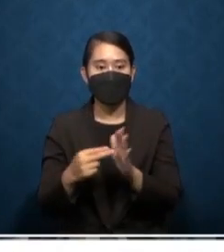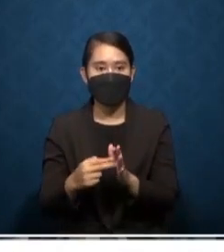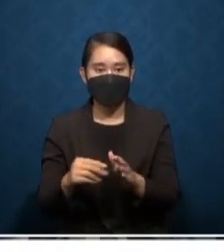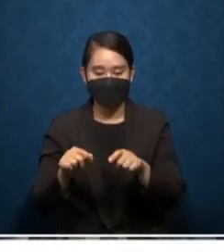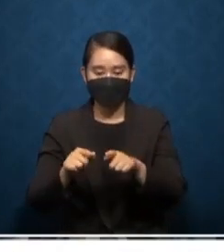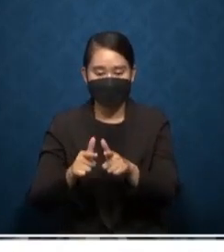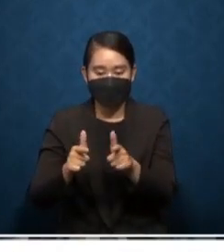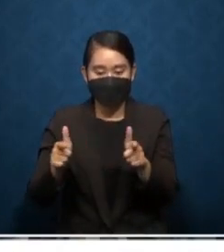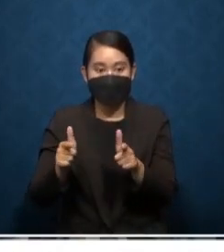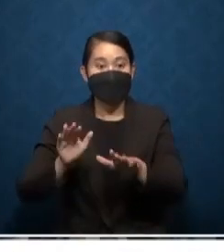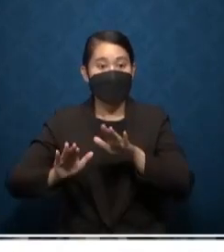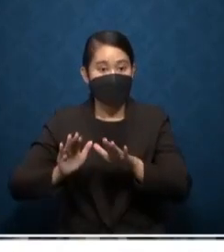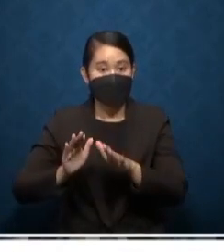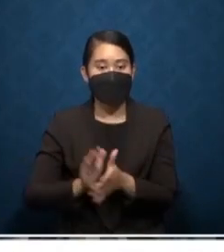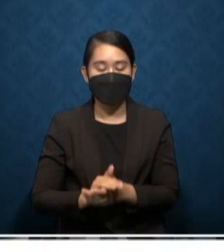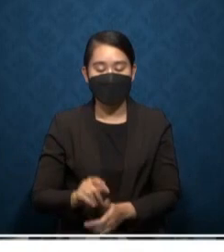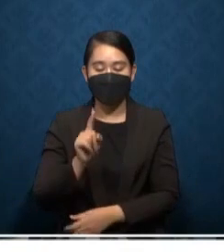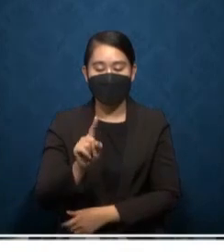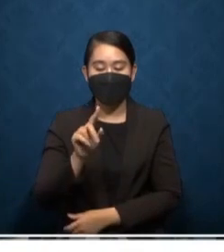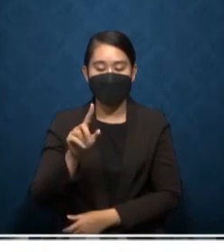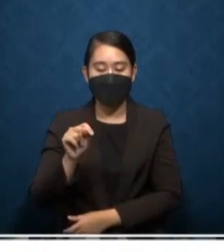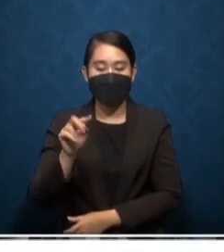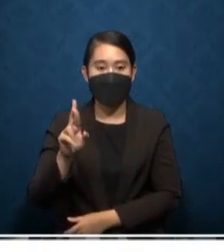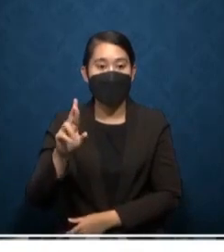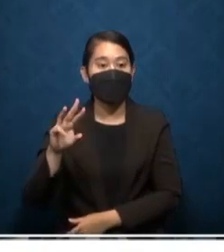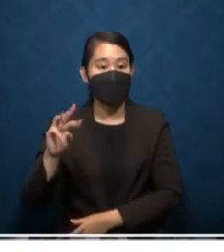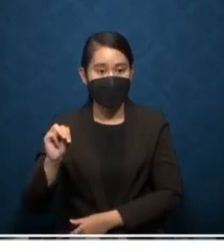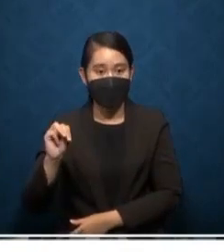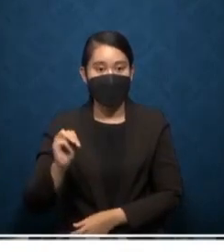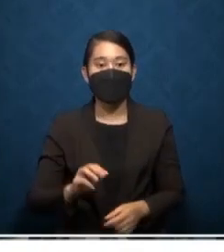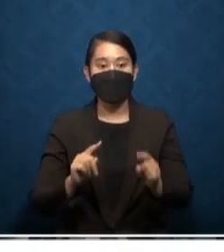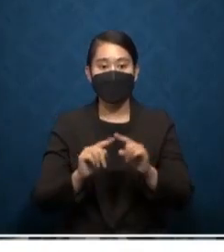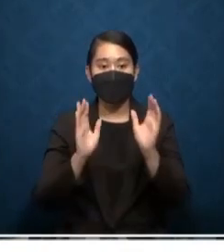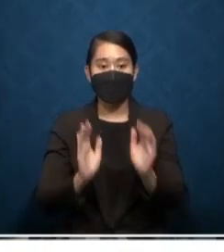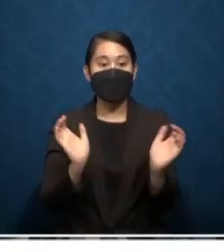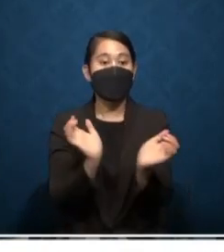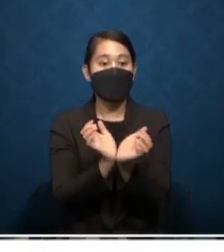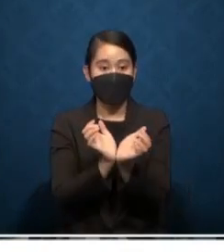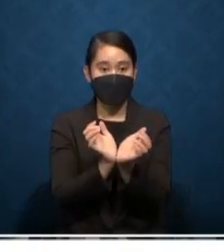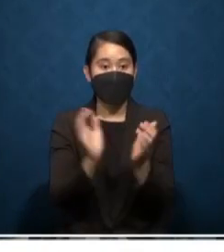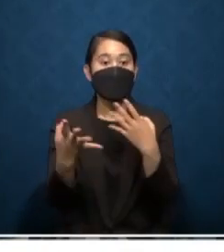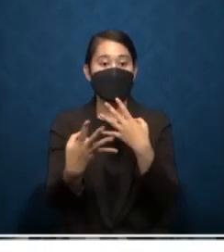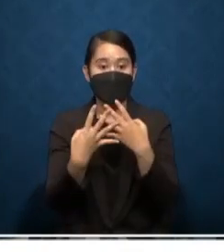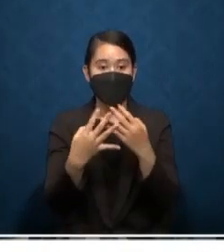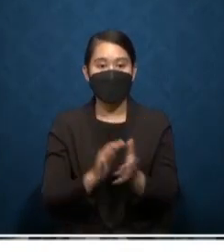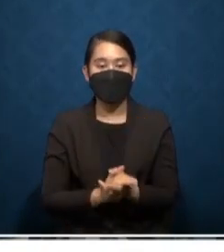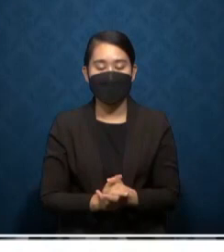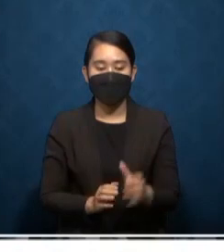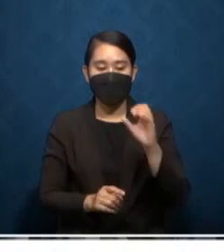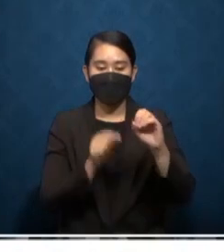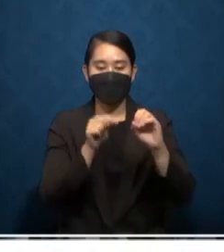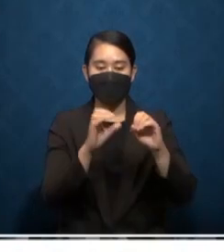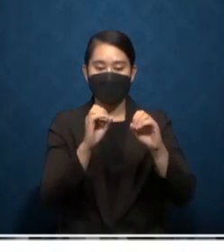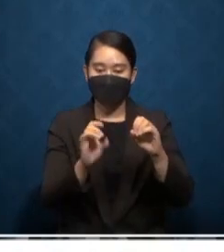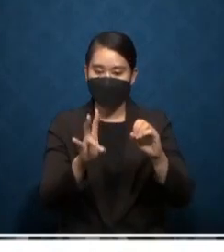ณ1ตลางเม็ดแต่นัโทษมีประมาณ 0.7-0.